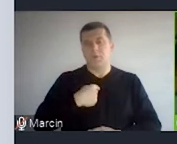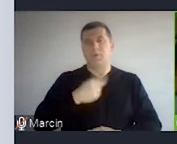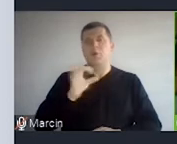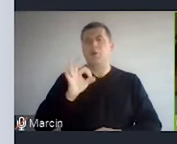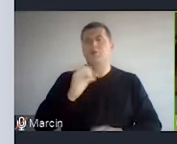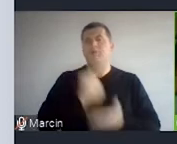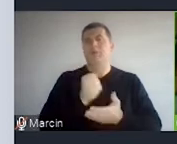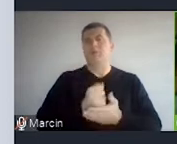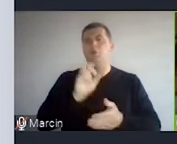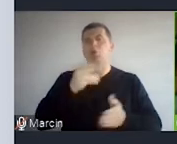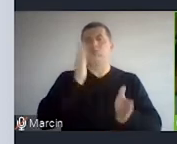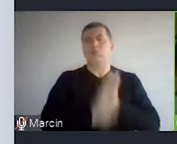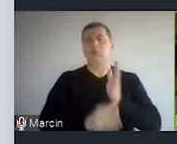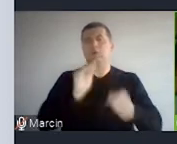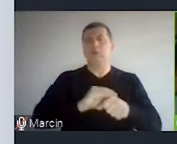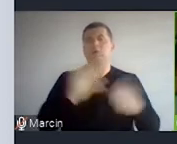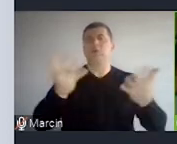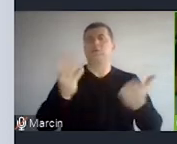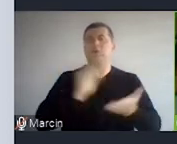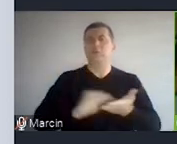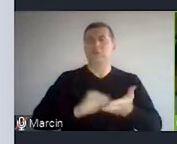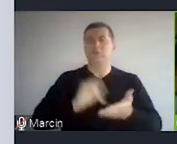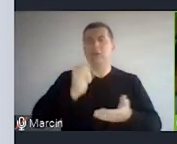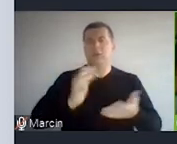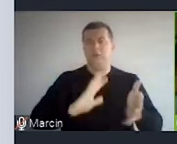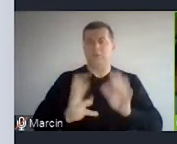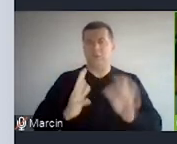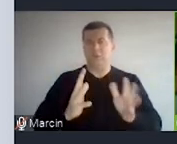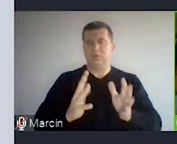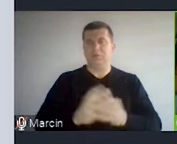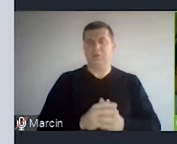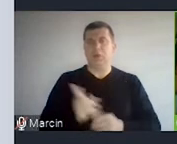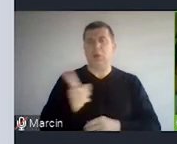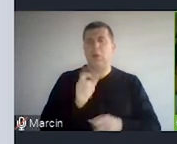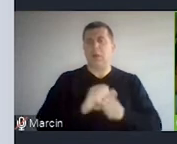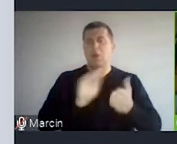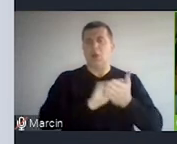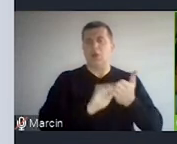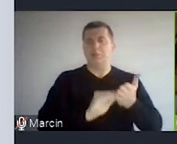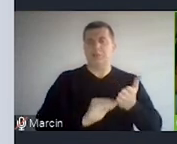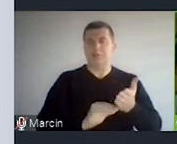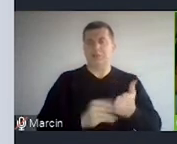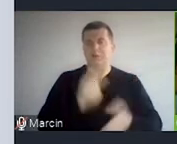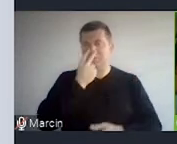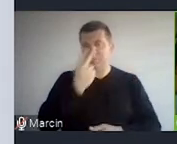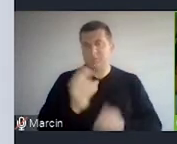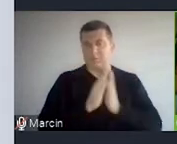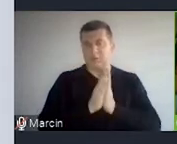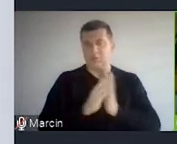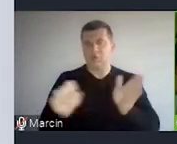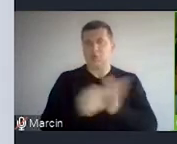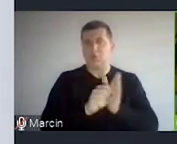metodach? Gdzie te uproszczone metody zostaną opisane i w jaki sposób one są opisane? Spójrzcie proszę do